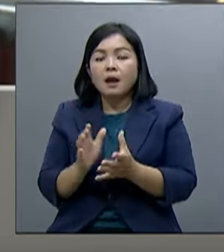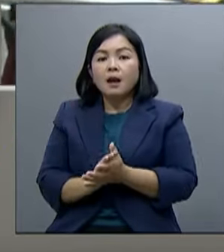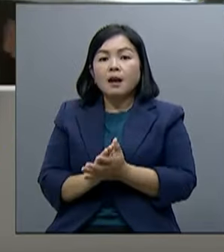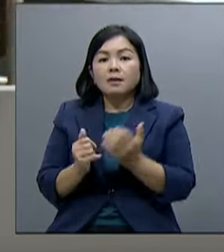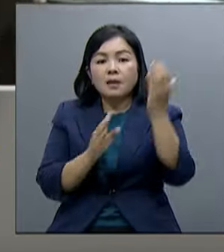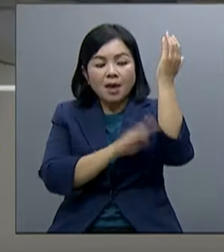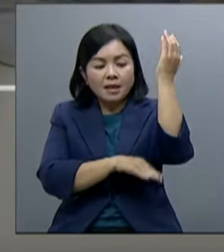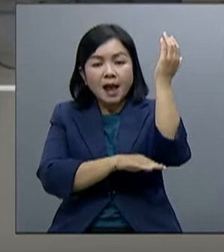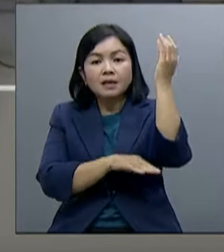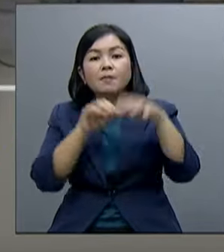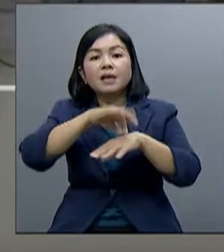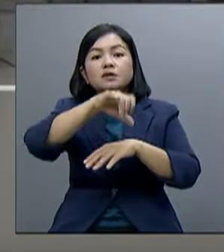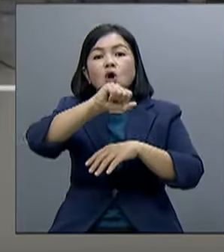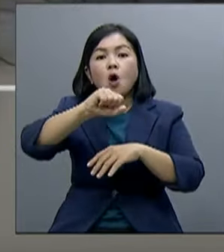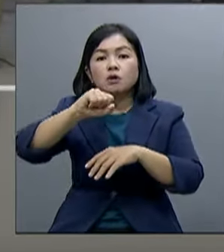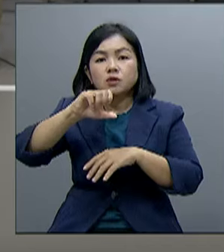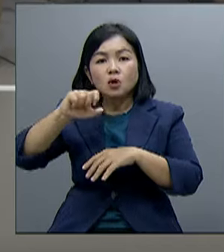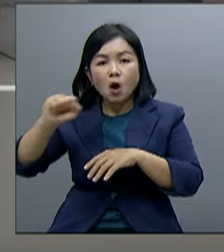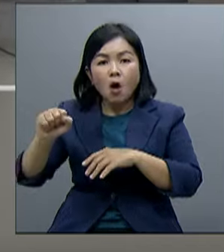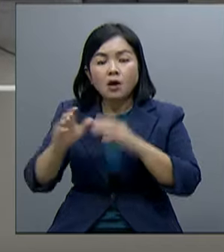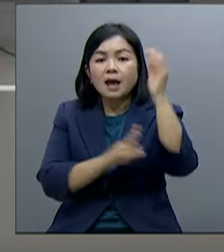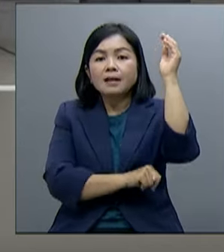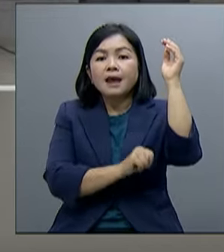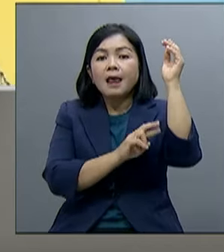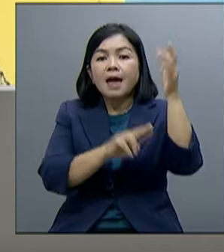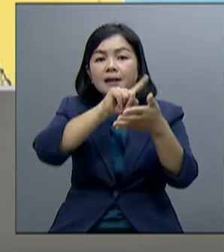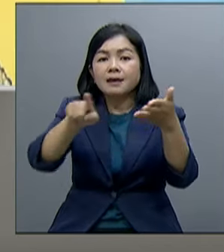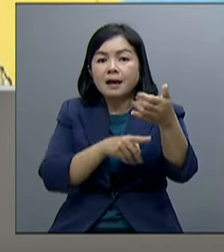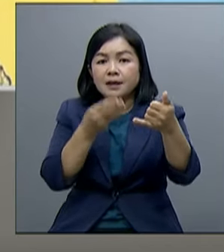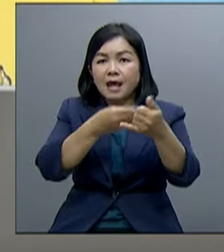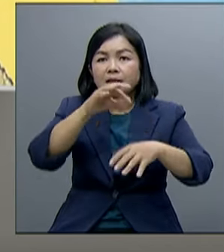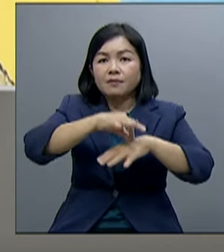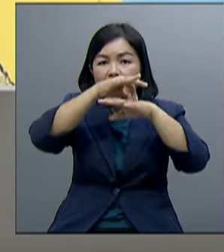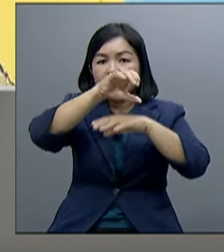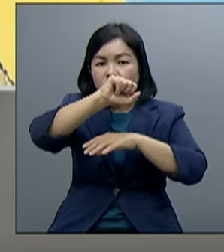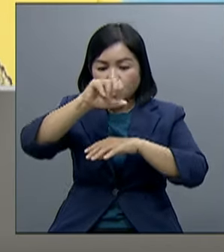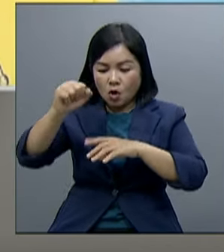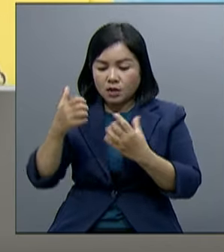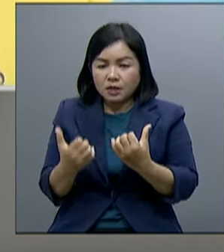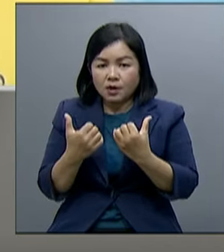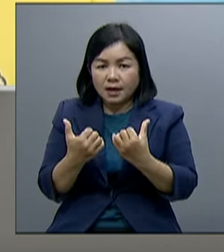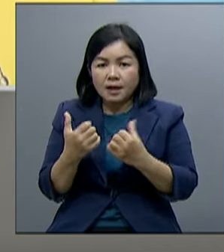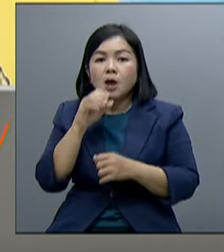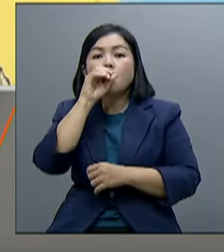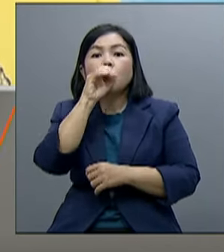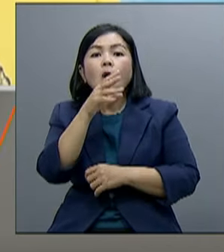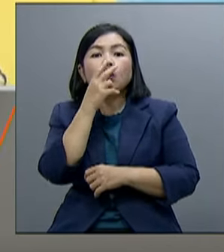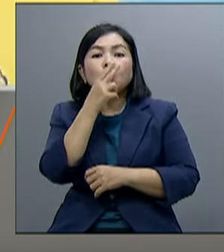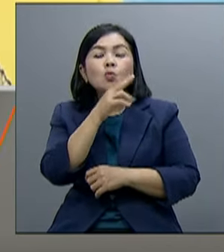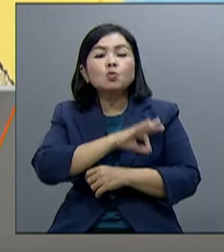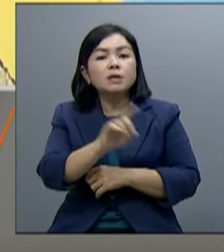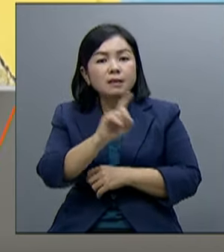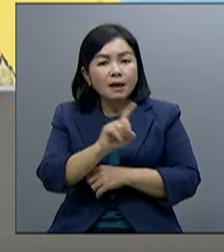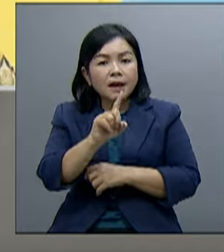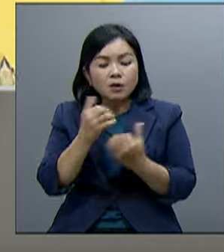แดนภาคใต้และได้ 1ที่นั่งมาจากนราธิวาสท้องที่ที่เกิดเหตุในการเลือกตั้งครั้งล่าสุดที่ผ่านมาท่านมองเรื่องนี้อย่างไร